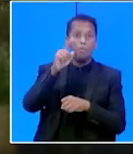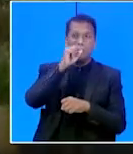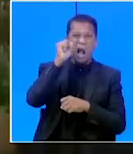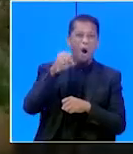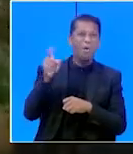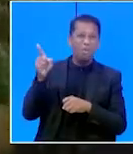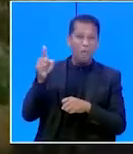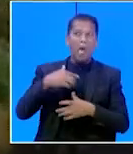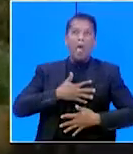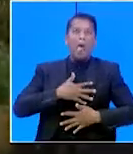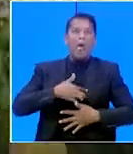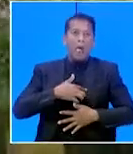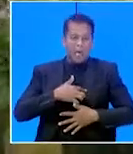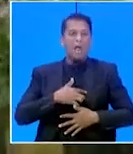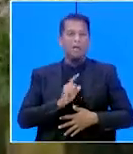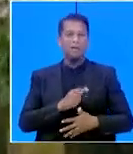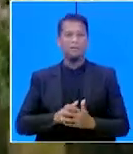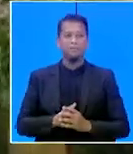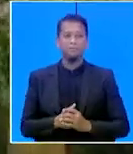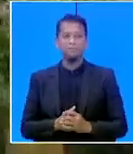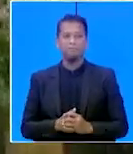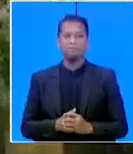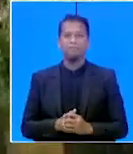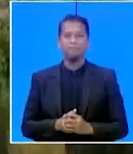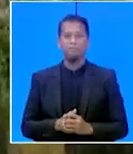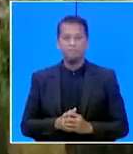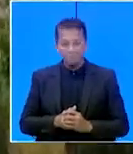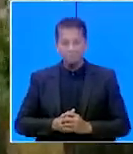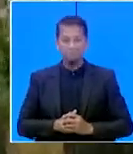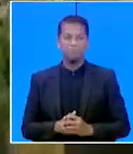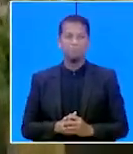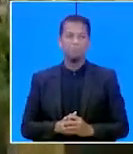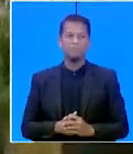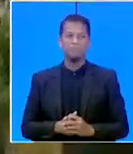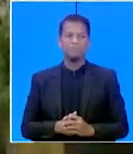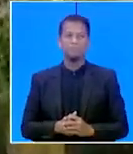Dari Lumajang, Jawa Timur, Denny Irwansyah, Yayan Nugroho, iNews melaporkan.